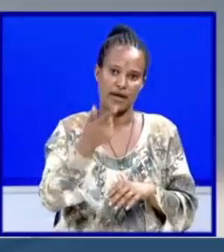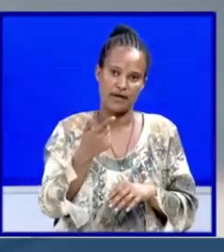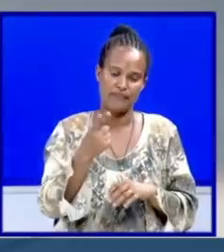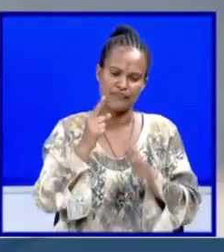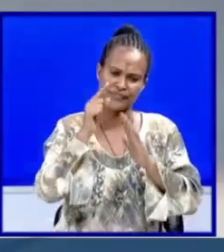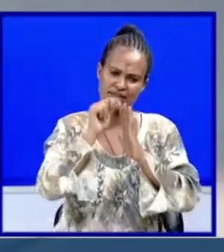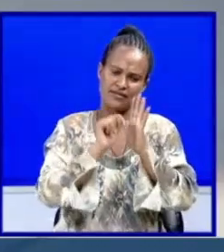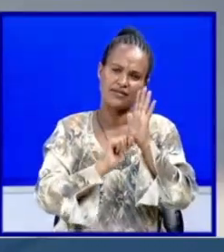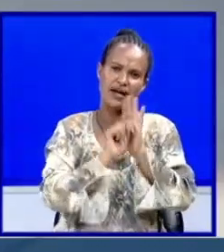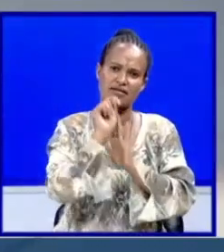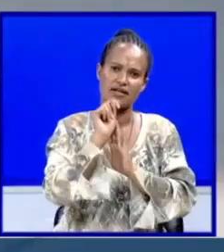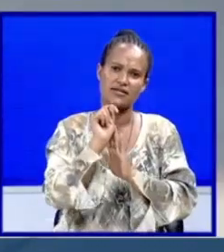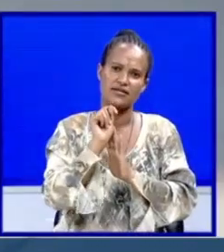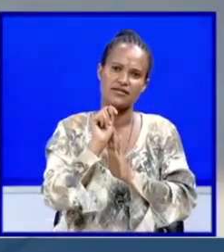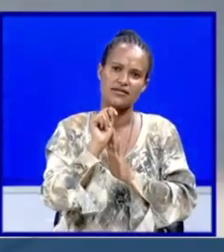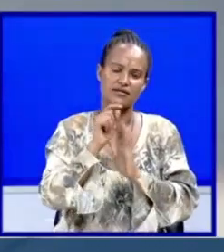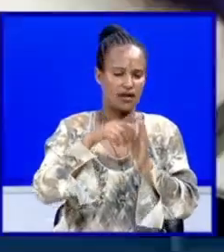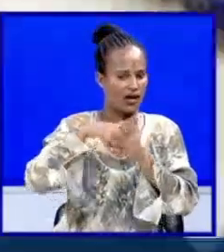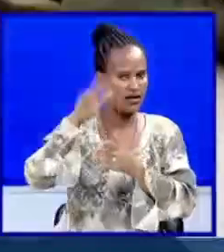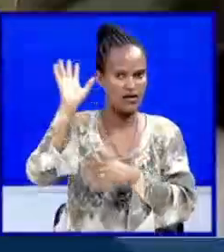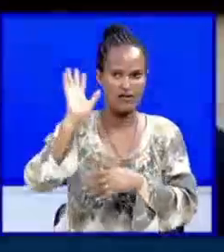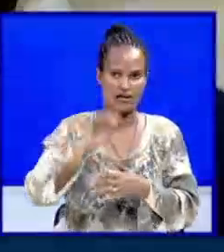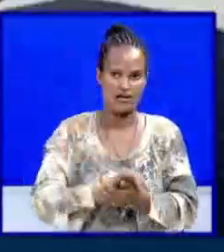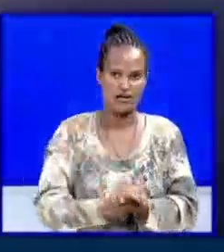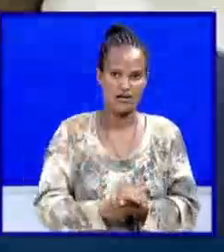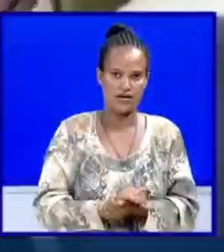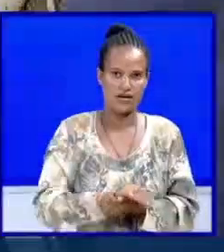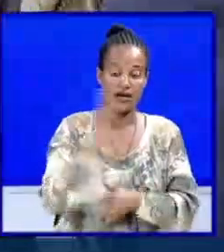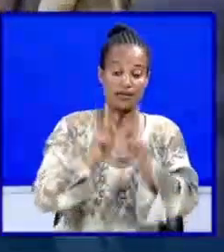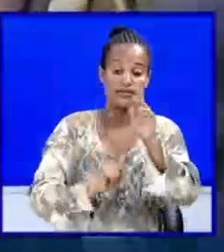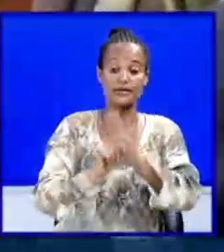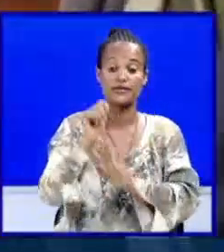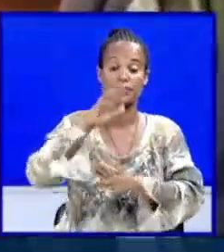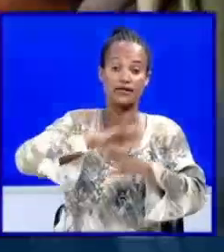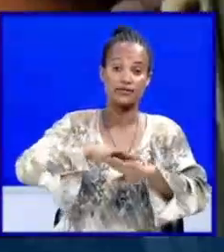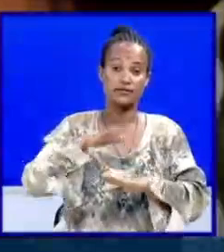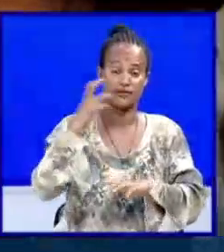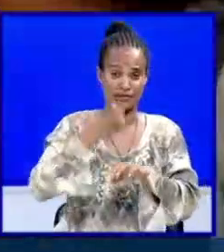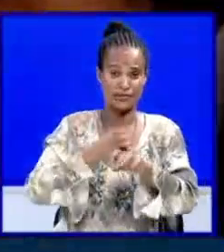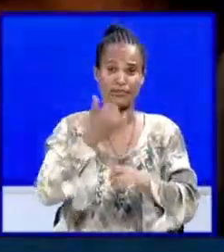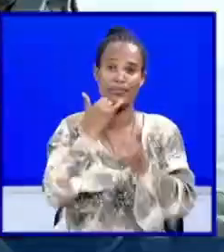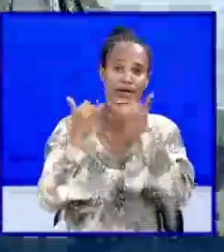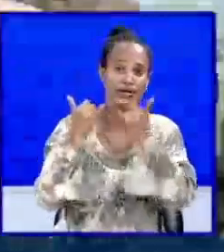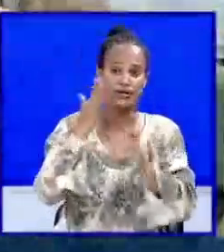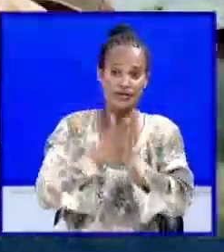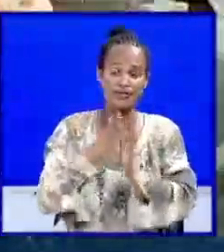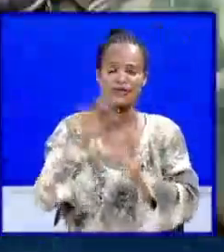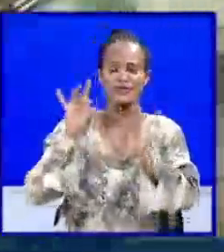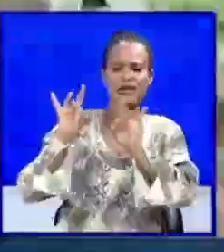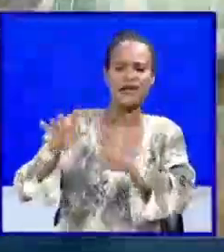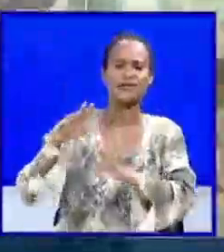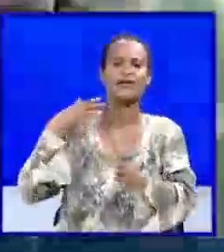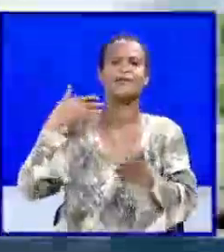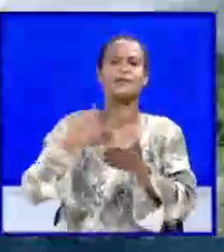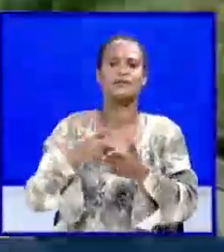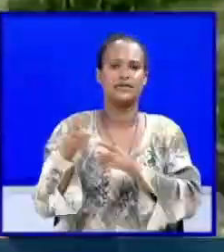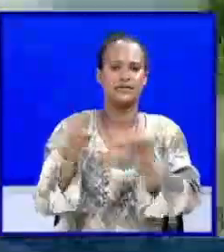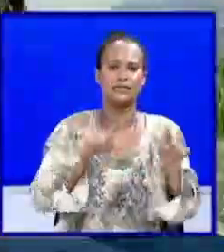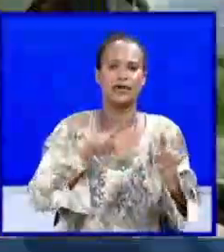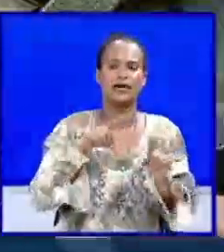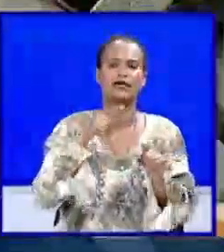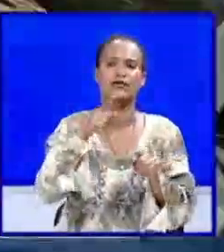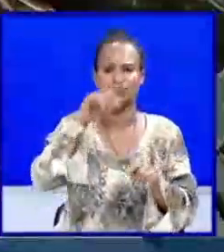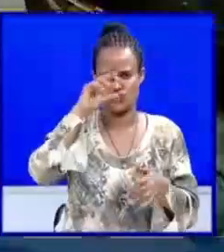ታሕሳስ ወርሒ ሕዚ ዝለሓለፈ እያ ኸይዳ ኣብ ልዕሊ ህዝቢ ትግራይ ሰፍ ዘይብል በደል በዞም ፀላእቲ ከም ዝበፅሐ ድማ